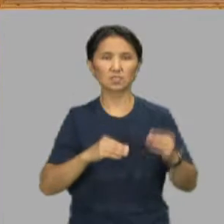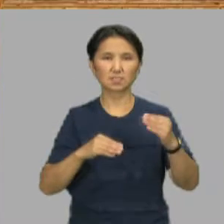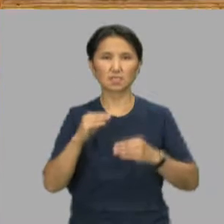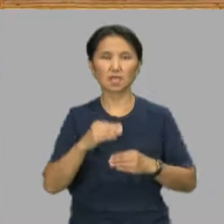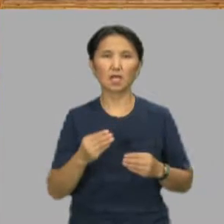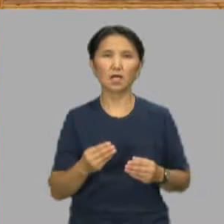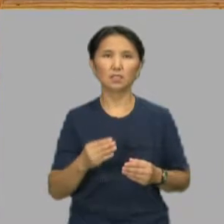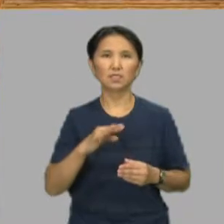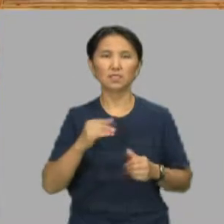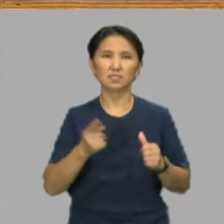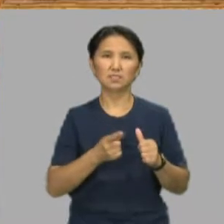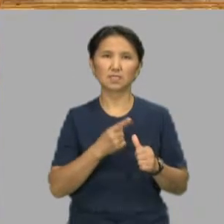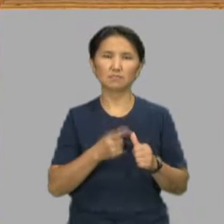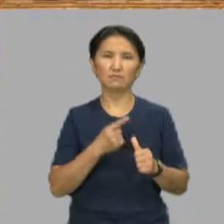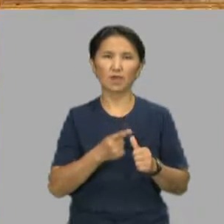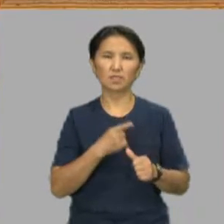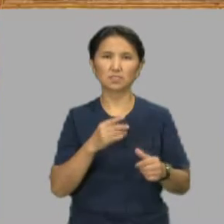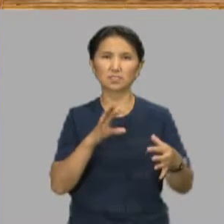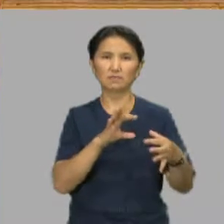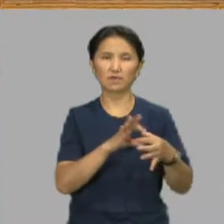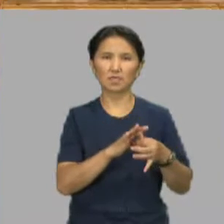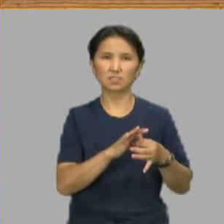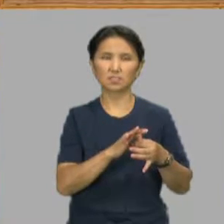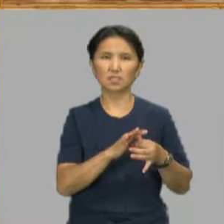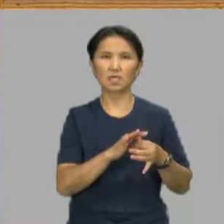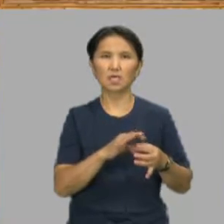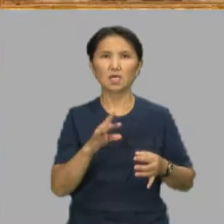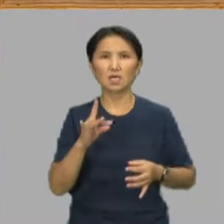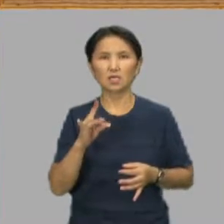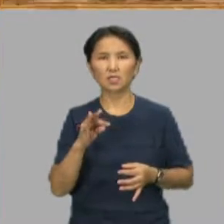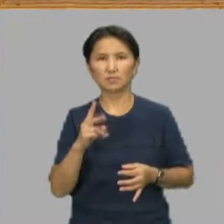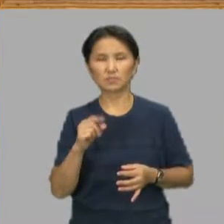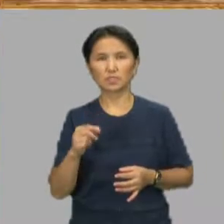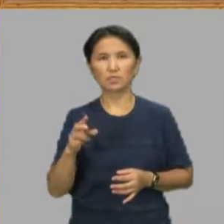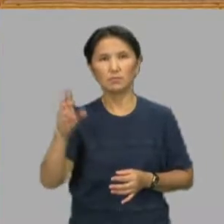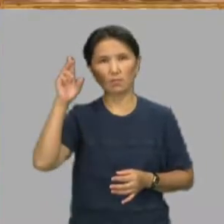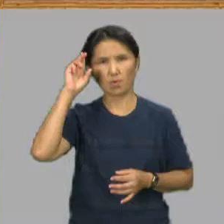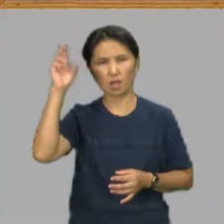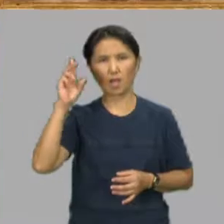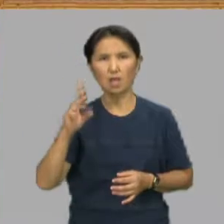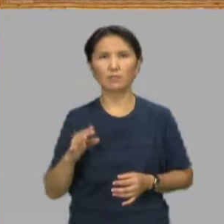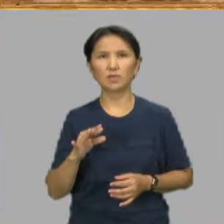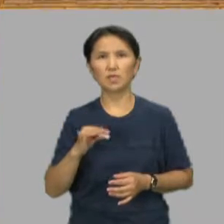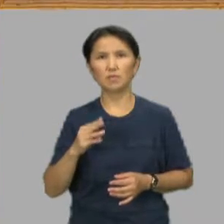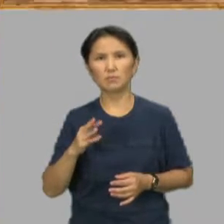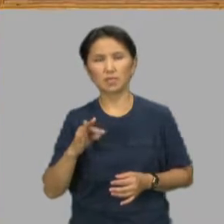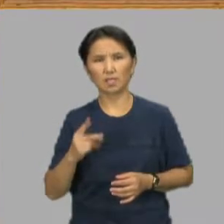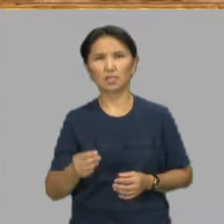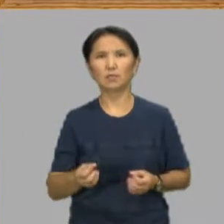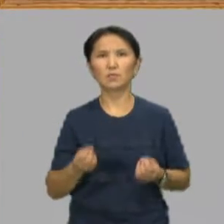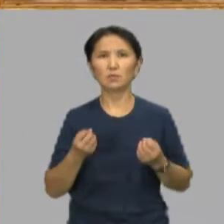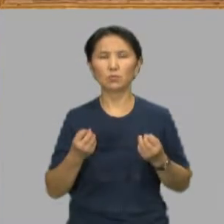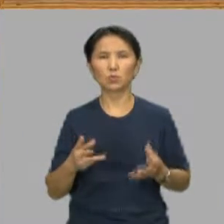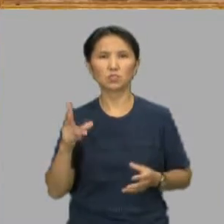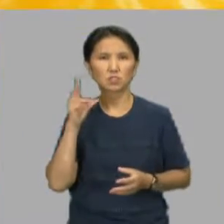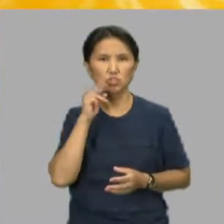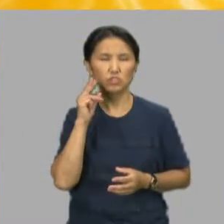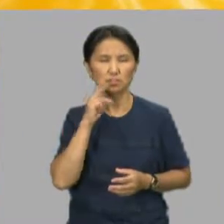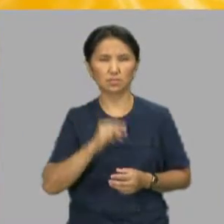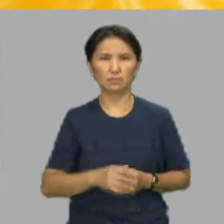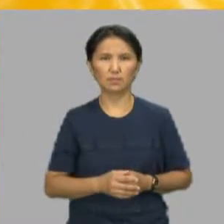названий, связанных с римскими богами, императорами и просто